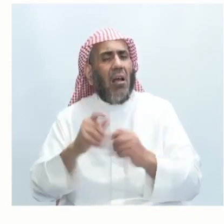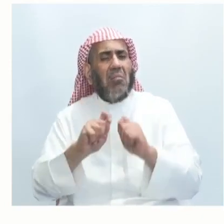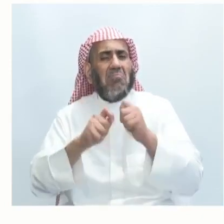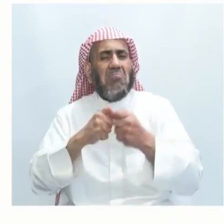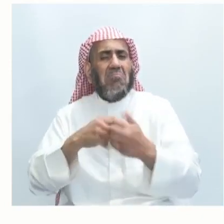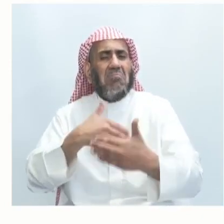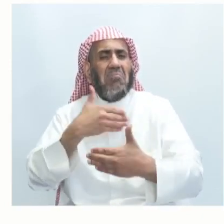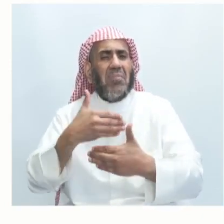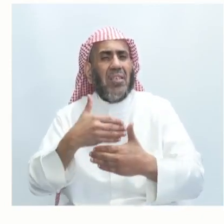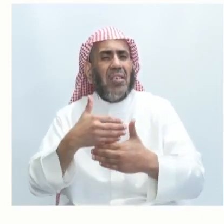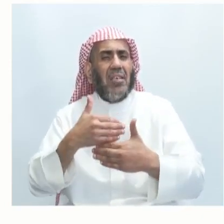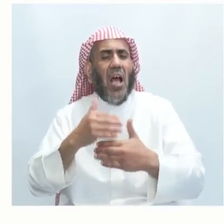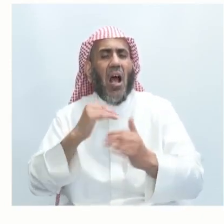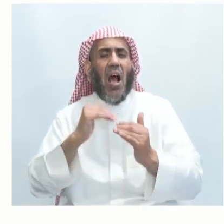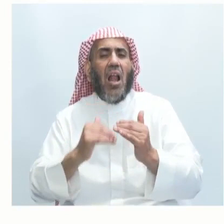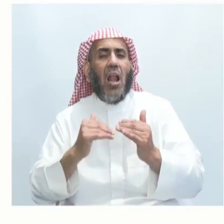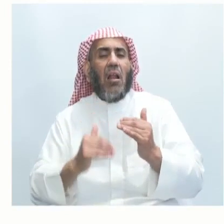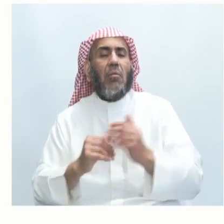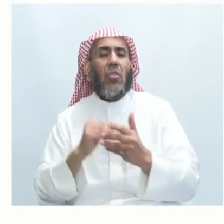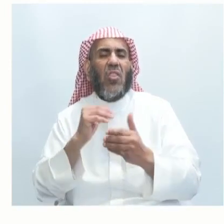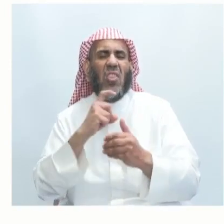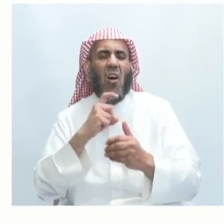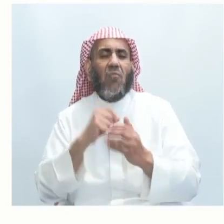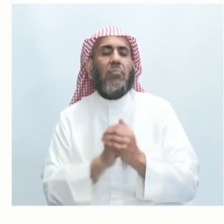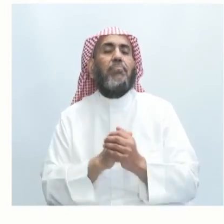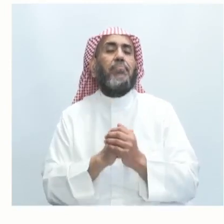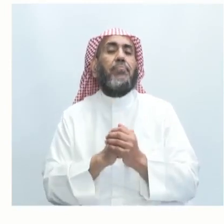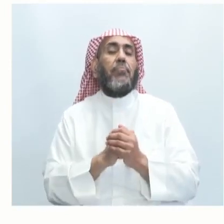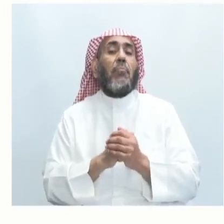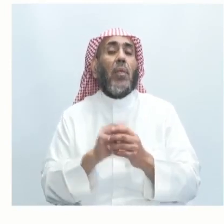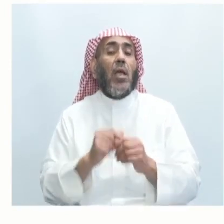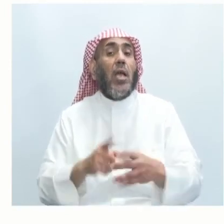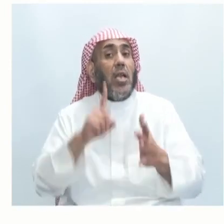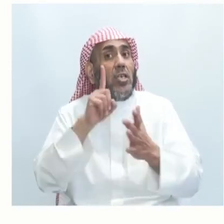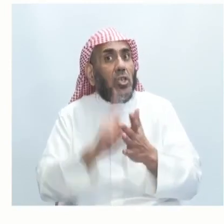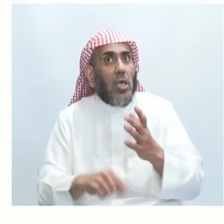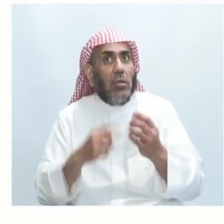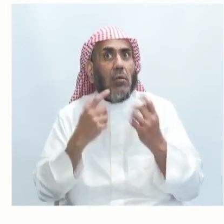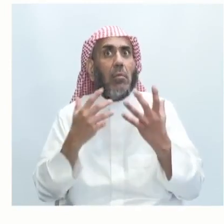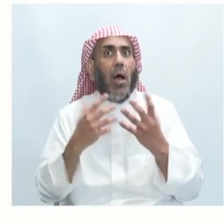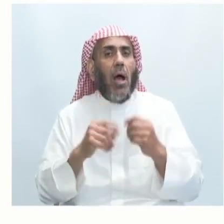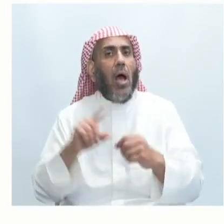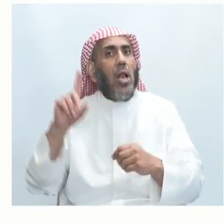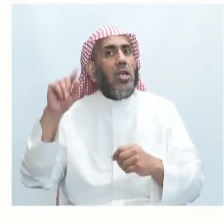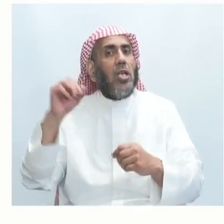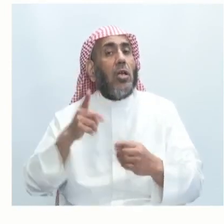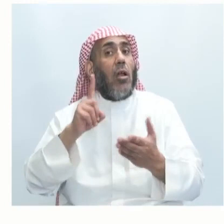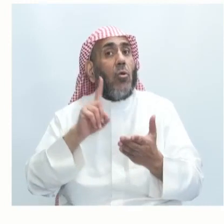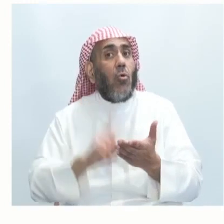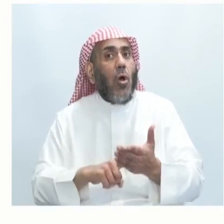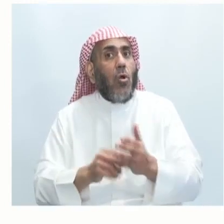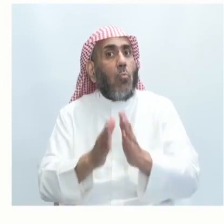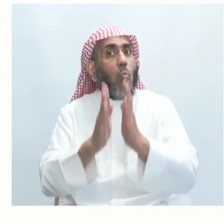انه ماذا انه قل اذ ان شرط الانتباه الجيد ان يكون